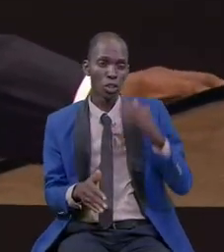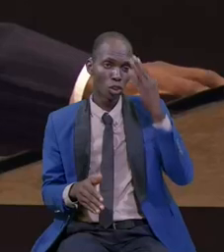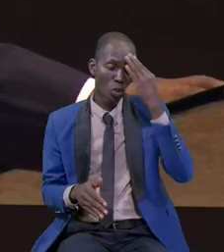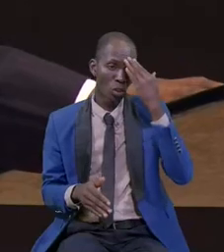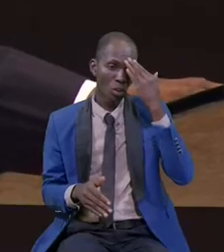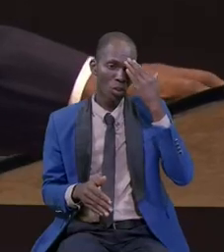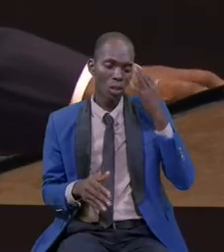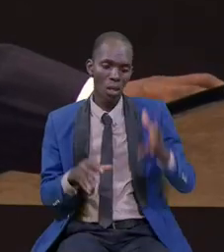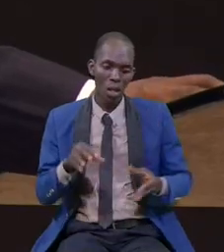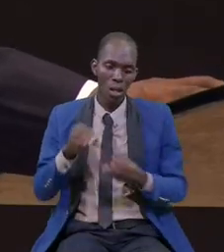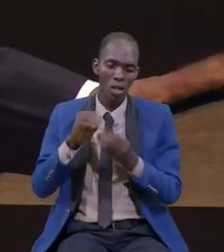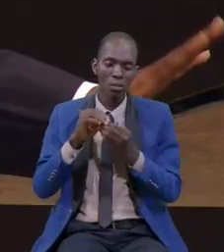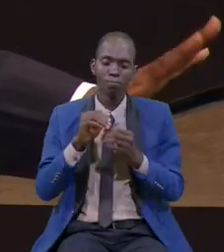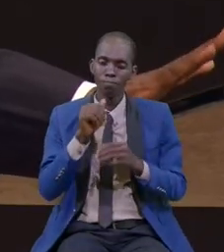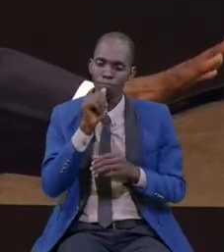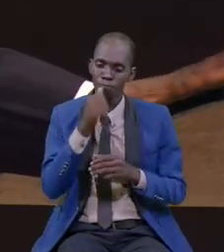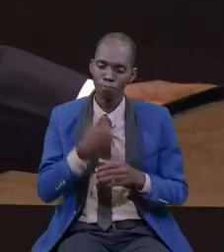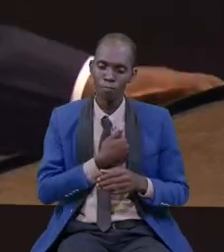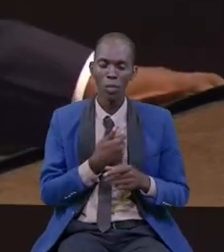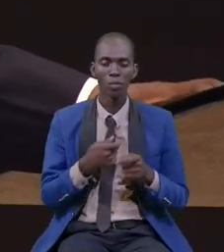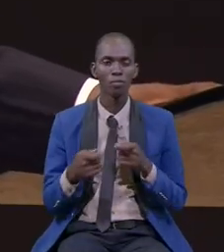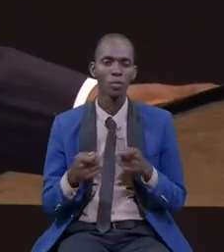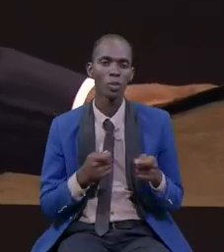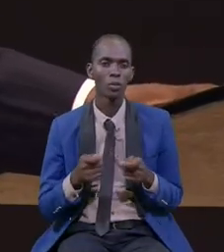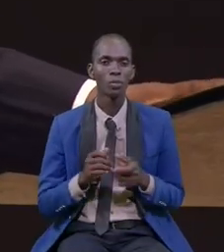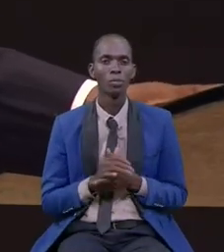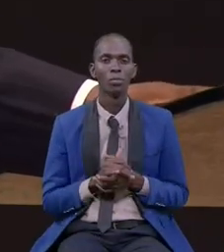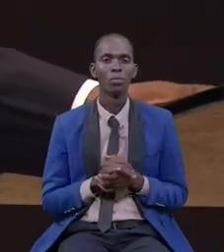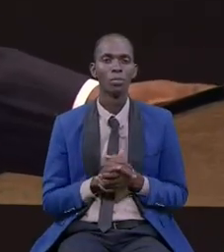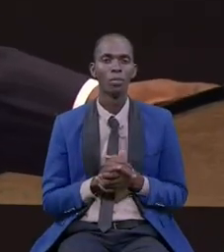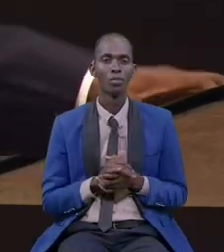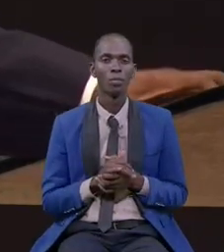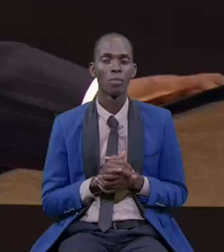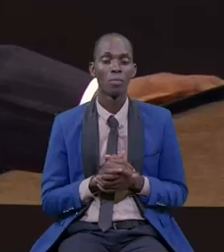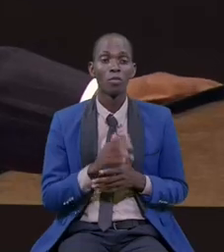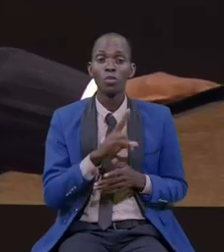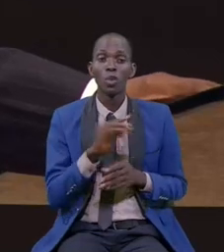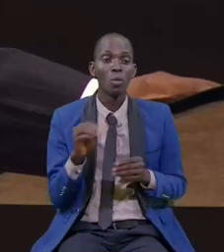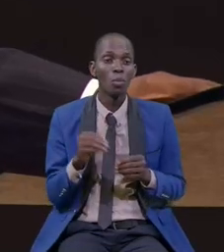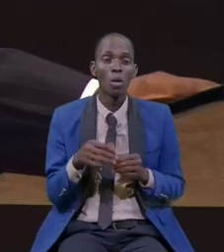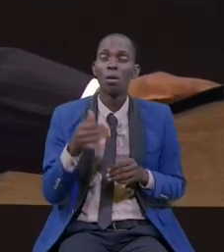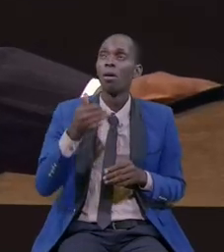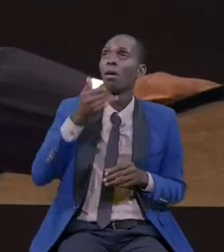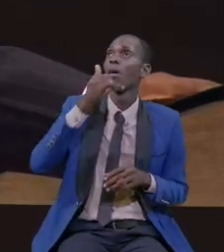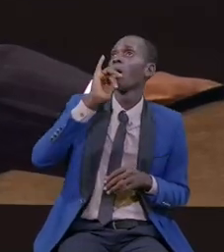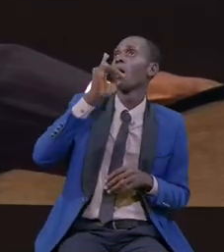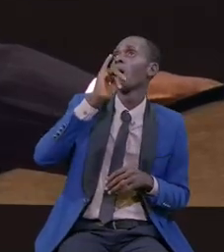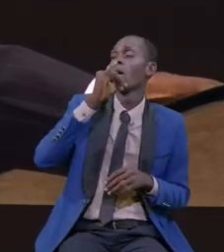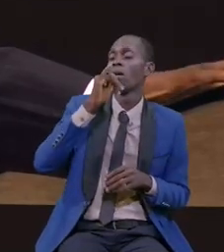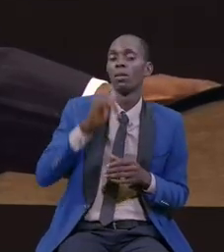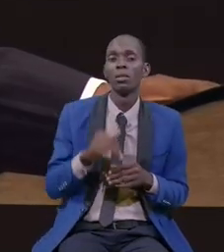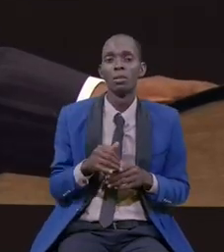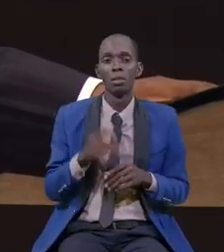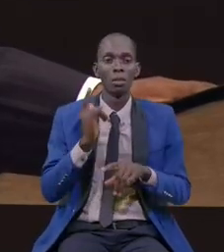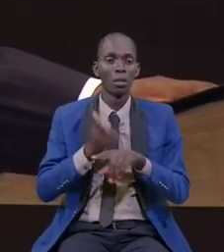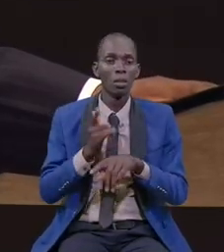la tempérance la tempérance c'est le le contrôle de soi la maîtrise de soi pas pas d'alcool on ne boit pas d'alcool on ne